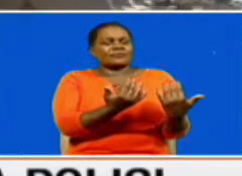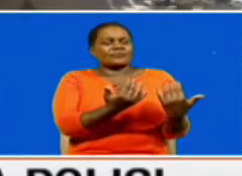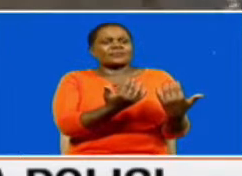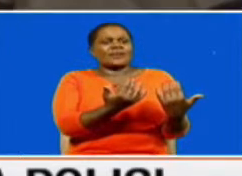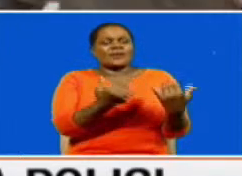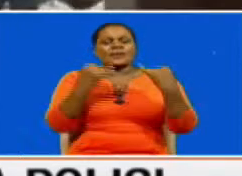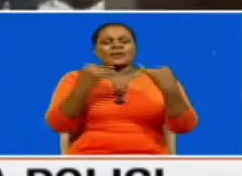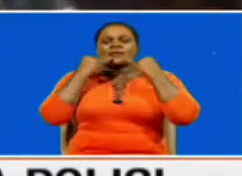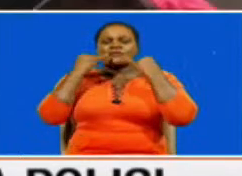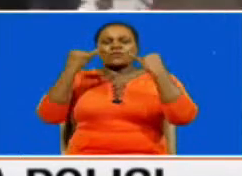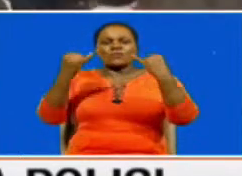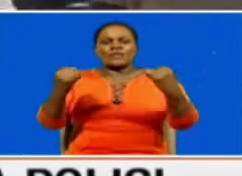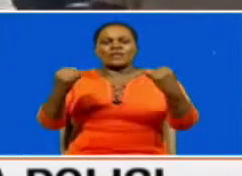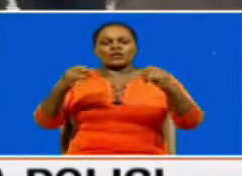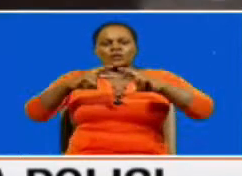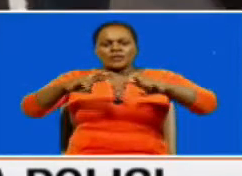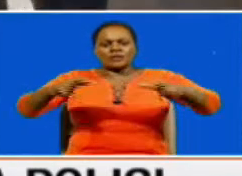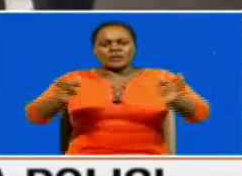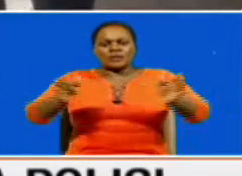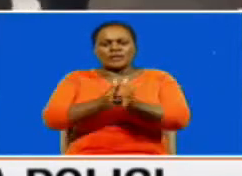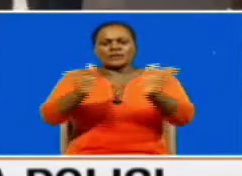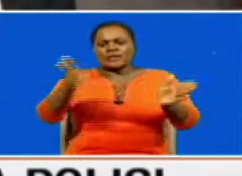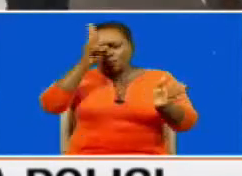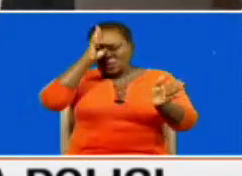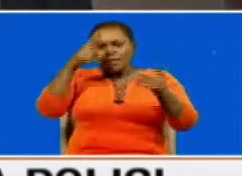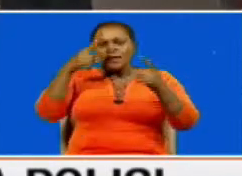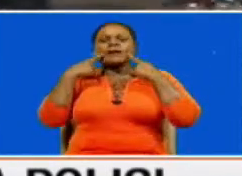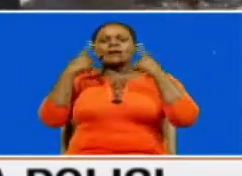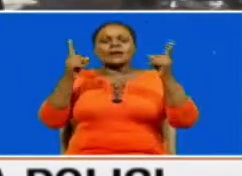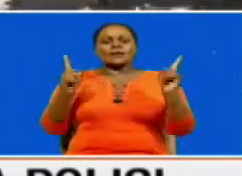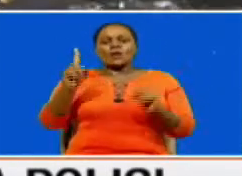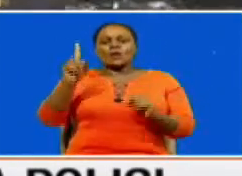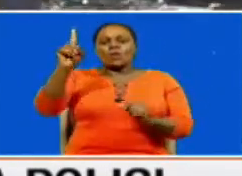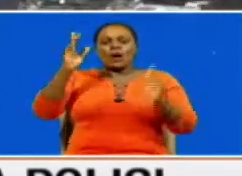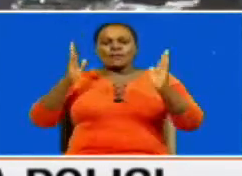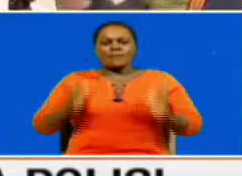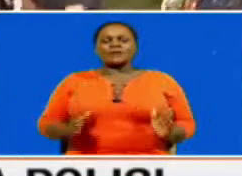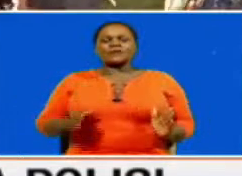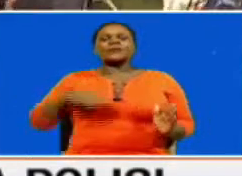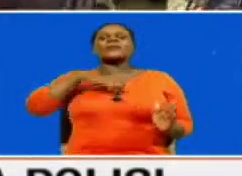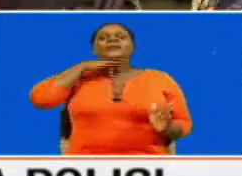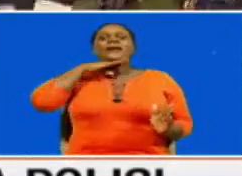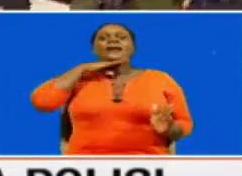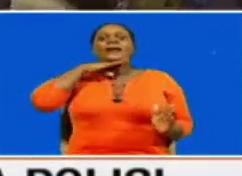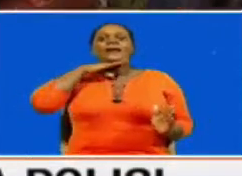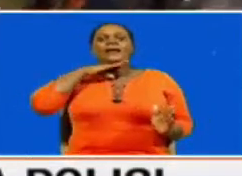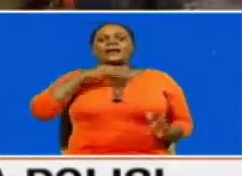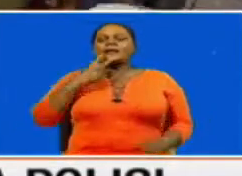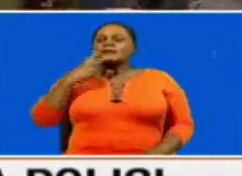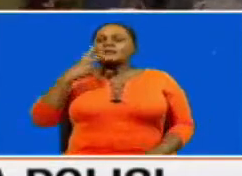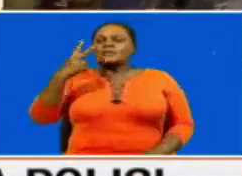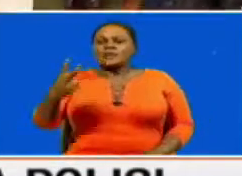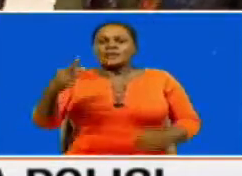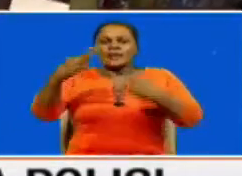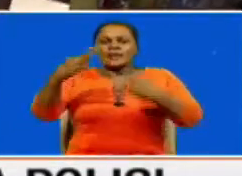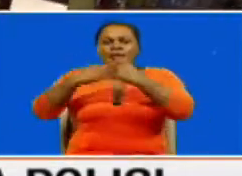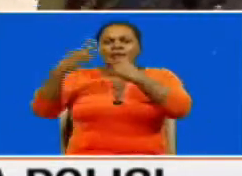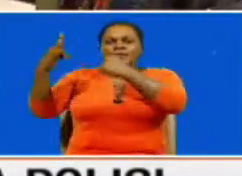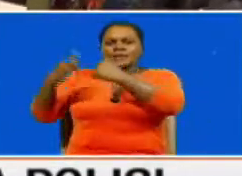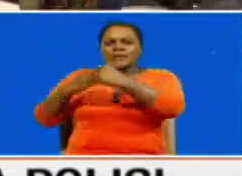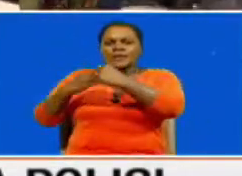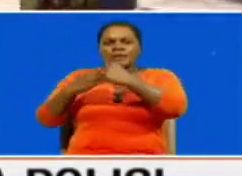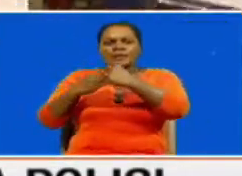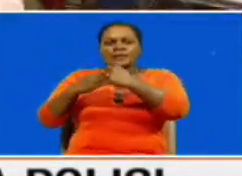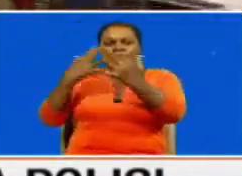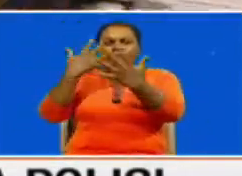Kulingana na taarifa ya Inspekta Jenerali wa polisi Jafet Kome, mtu mmoja aliuawa, watu 238